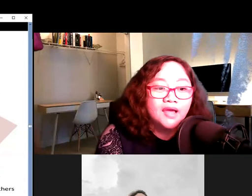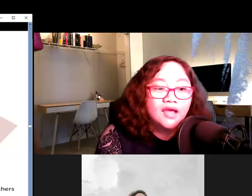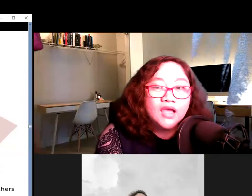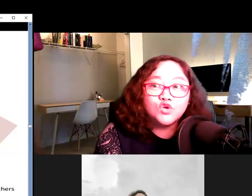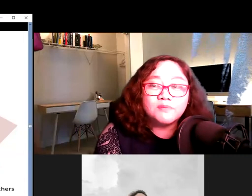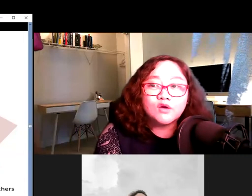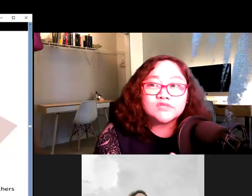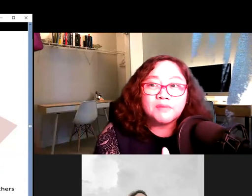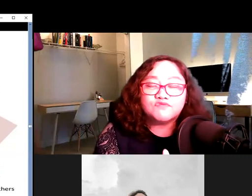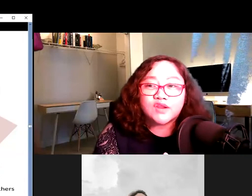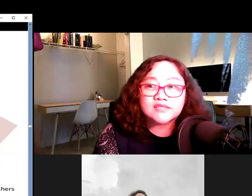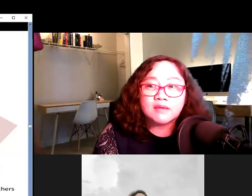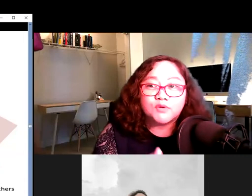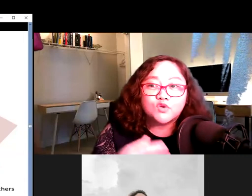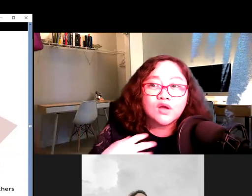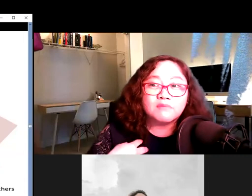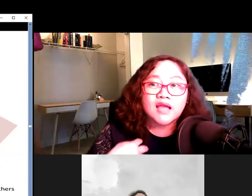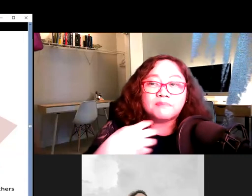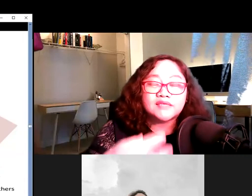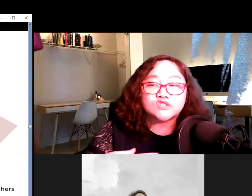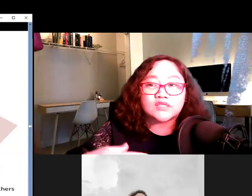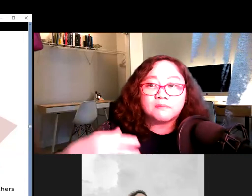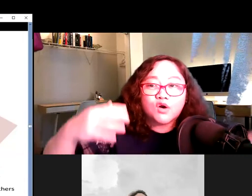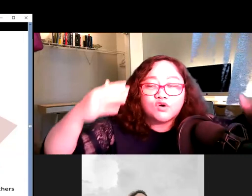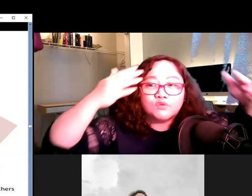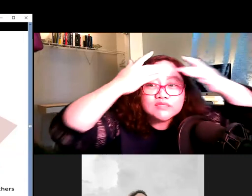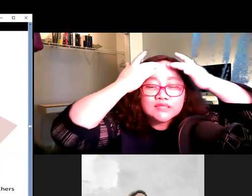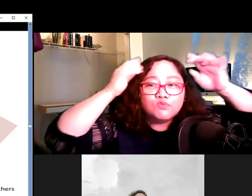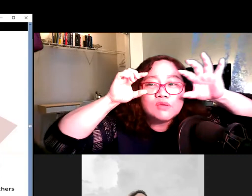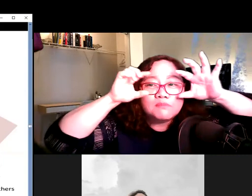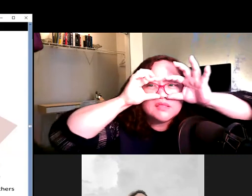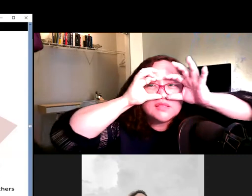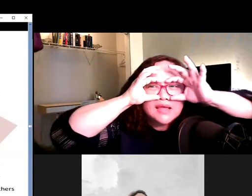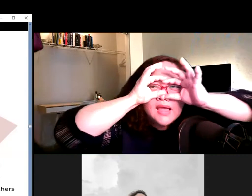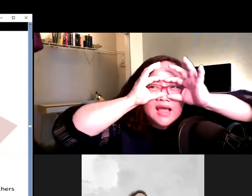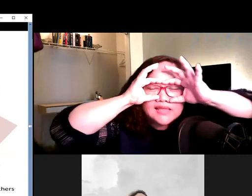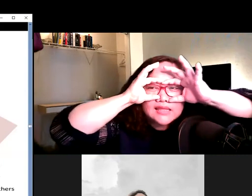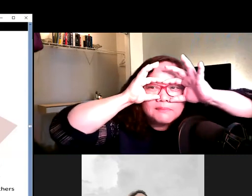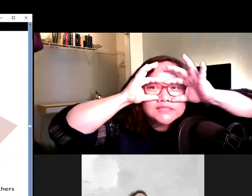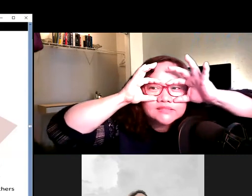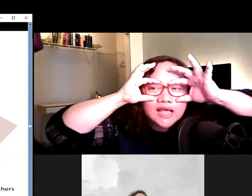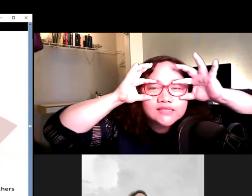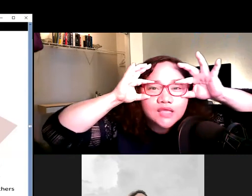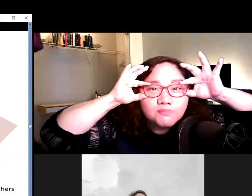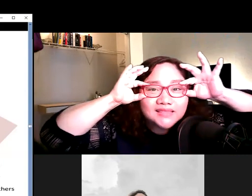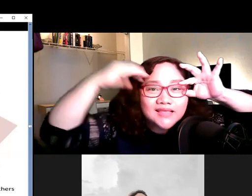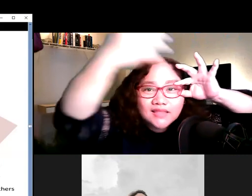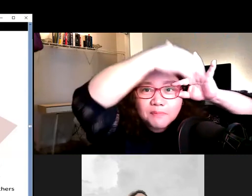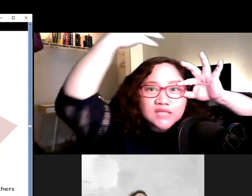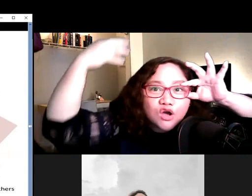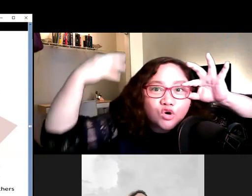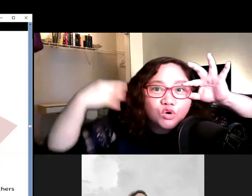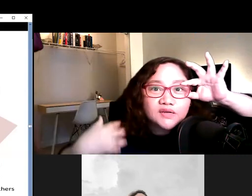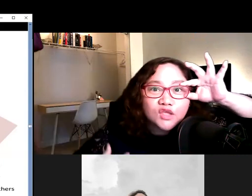pa yung mga usapin, for example, kung ang mag-a-apply sa trabaho yung Muslim women na ang nakalabas lang sa kanya yung mata niya